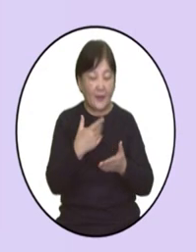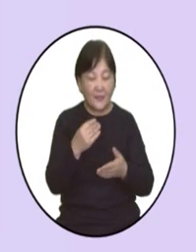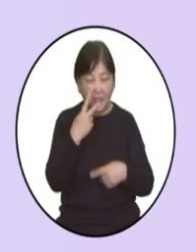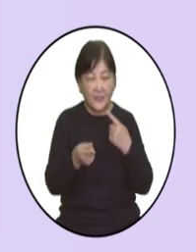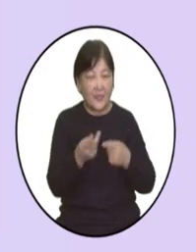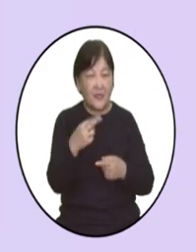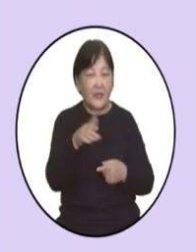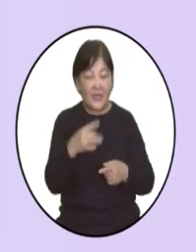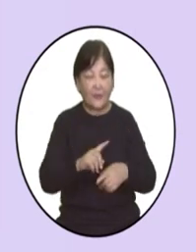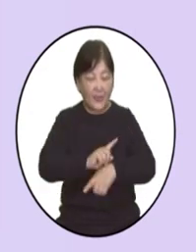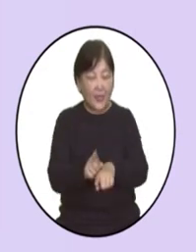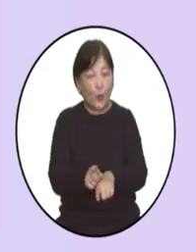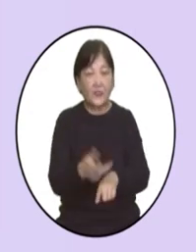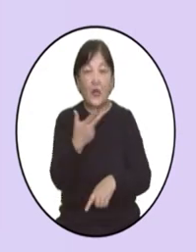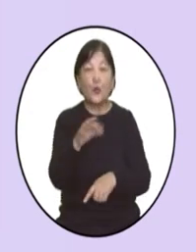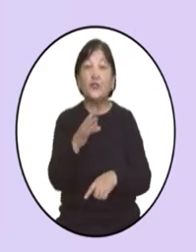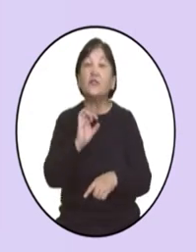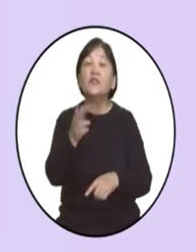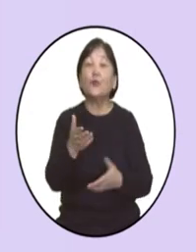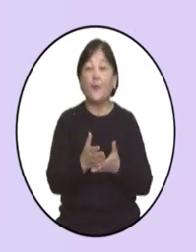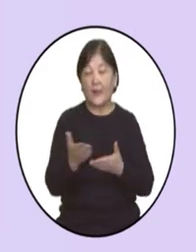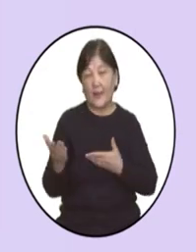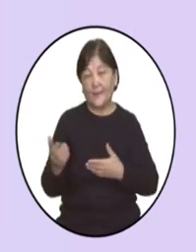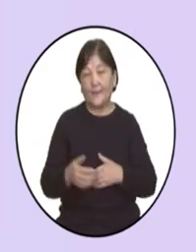Даалгаврыг гүйцэтгэх хугацаа 30 секунд.